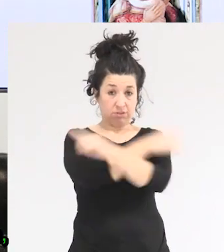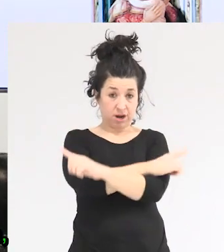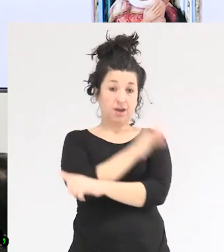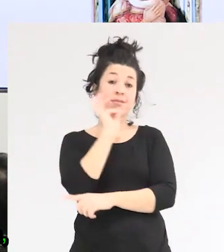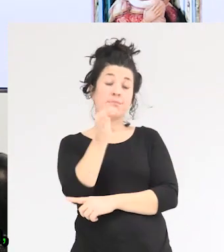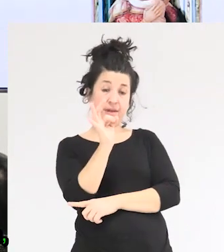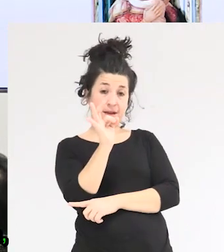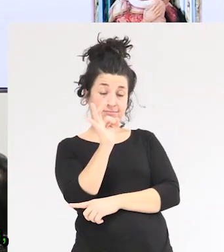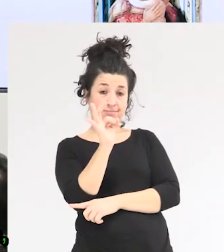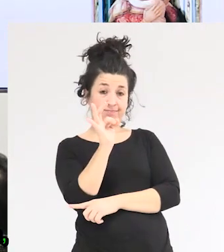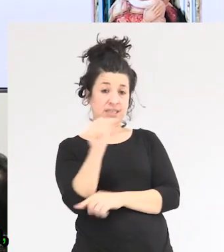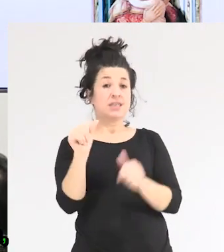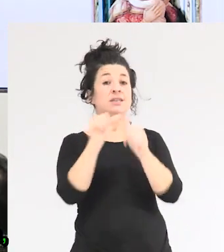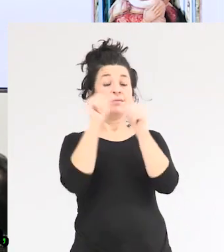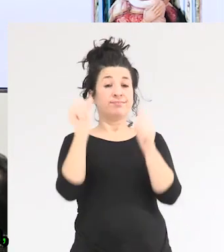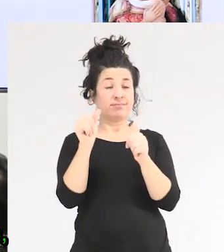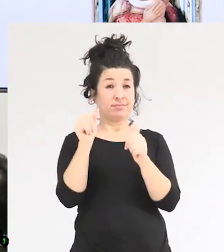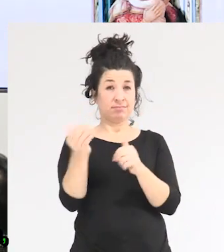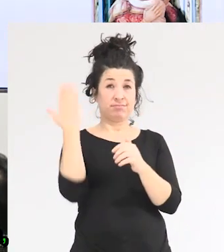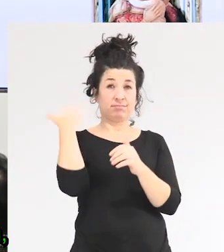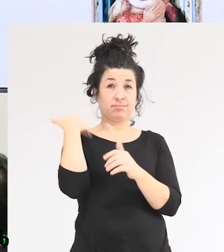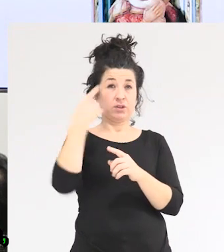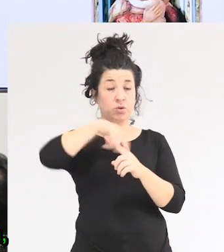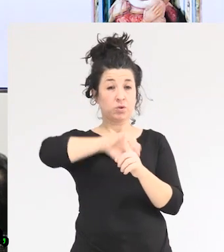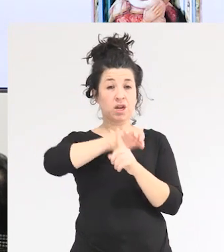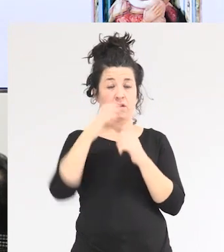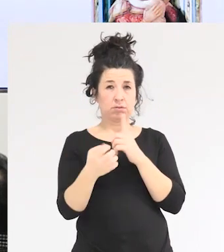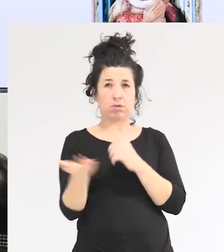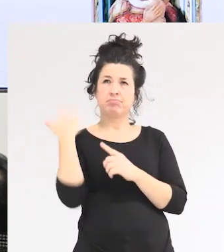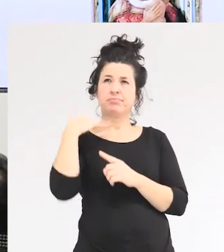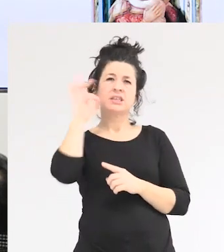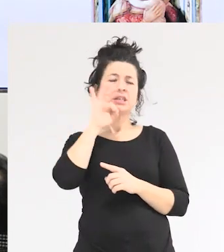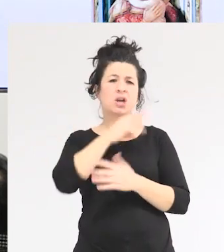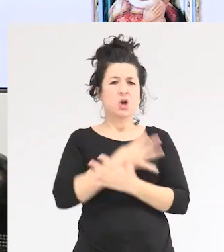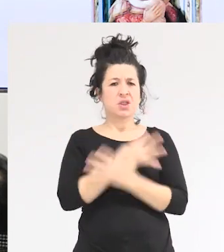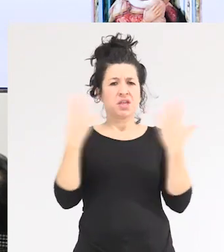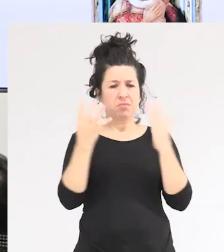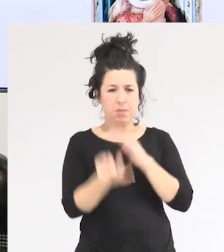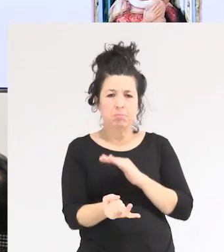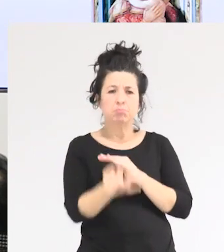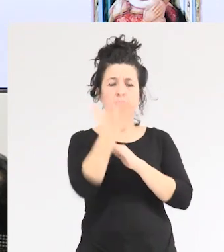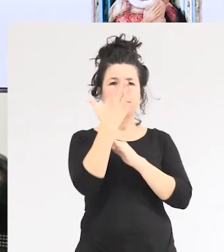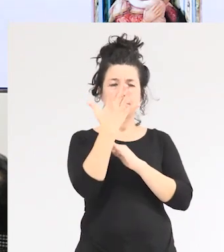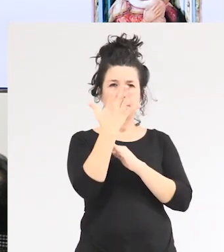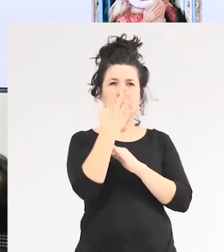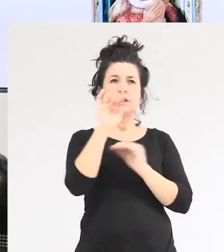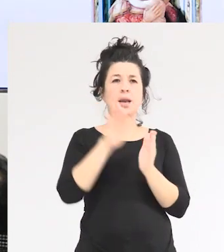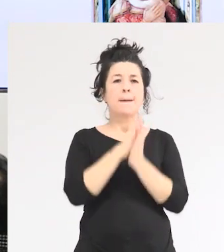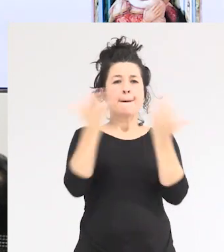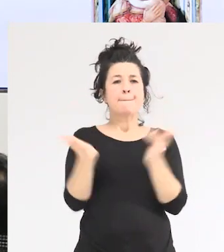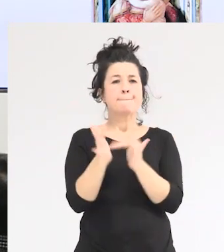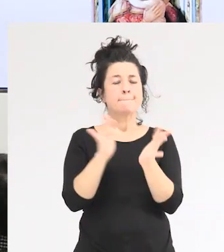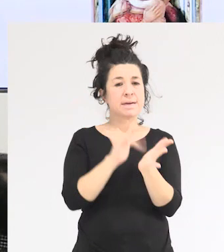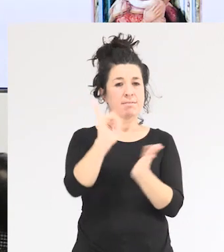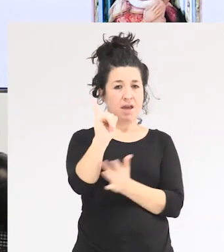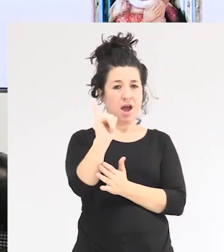badago beste arketipo bat gure kulturan 19. mendean pizten dena, baina badaukan ere tradizio bat Biblian incluso, bai? Eta